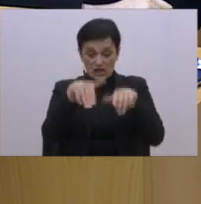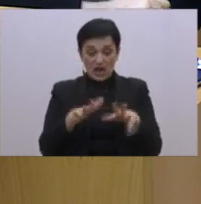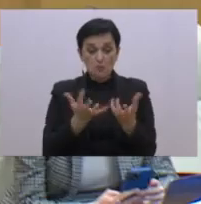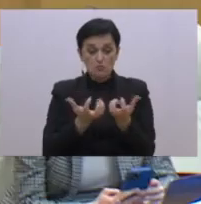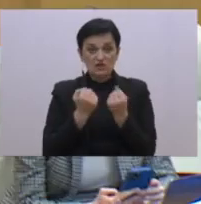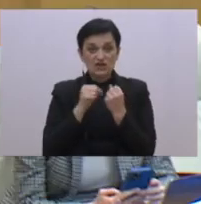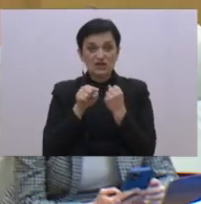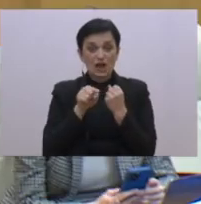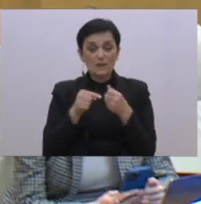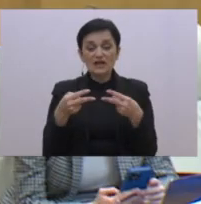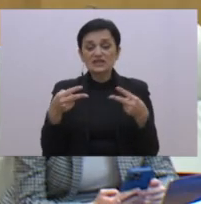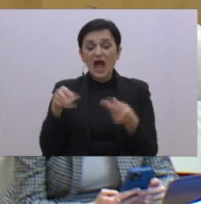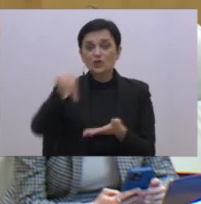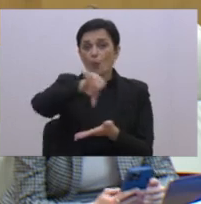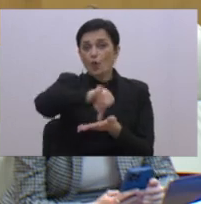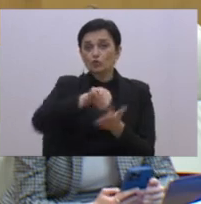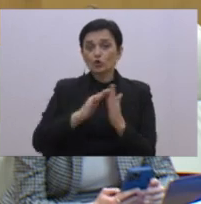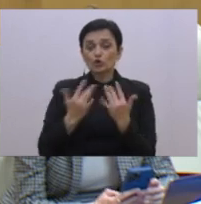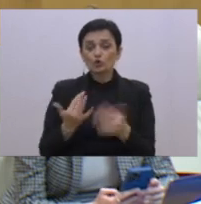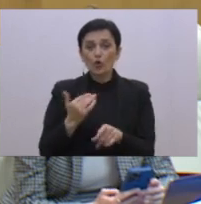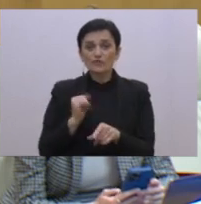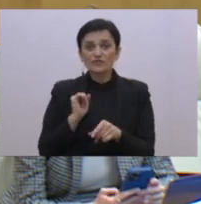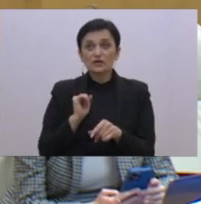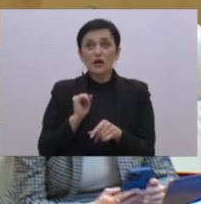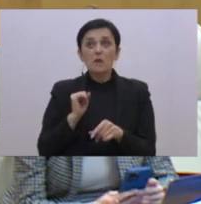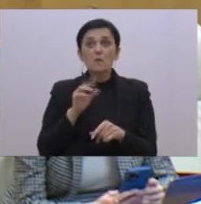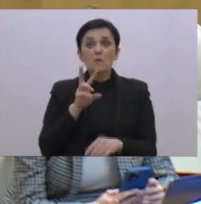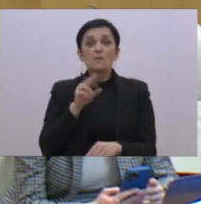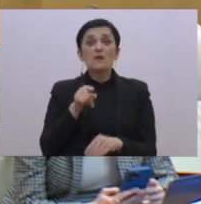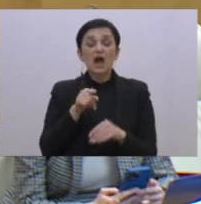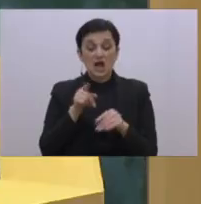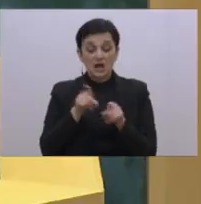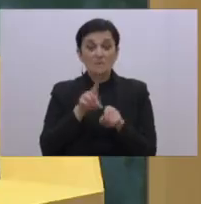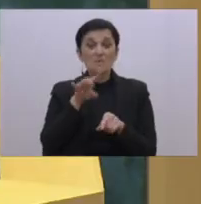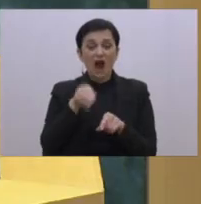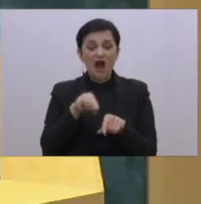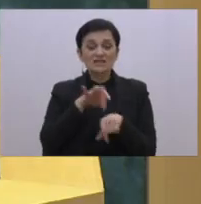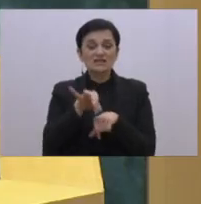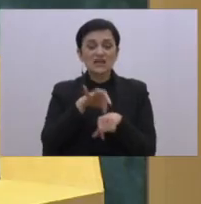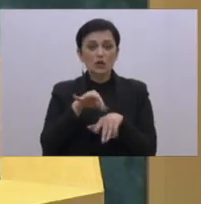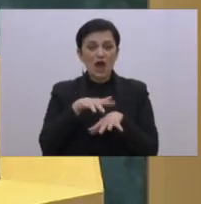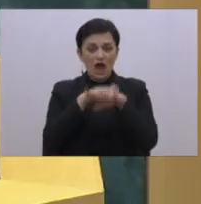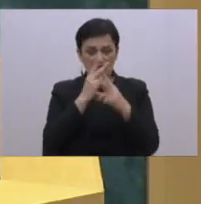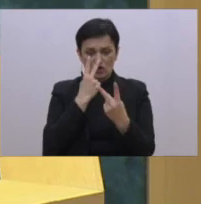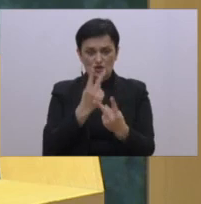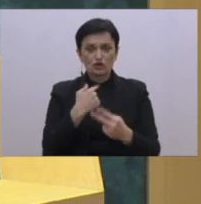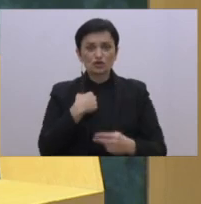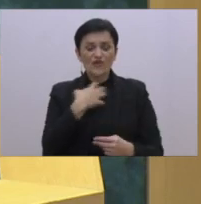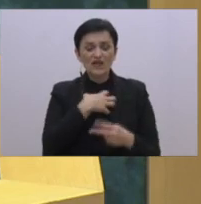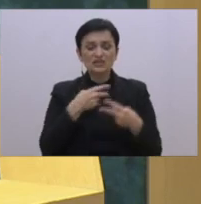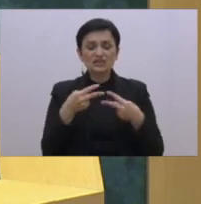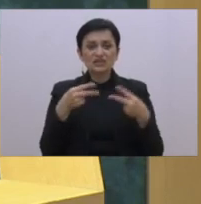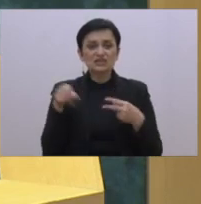მიღებაში თანამონაწილეობას ითხოვს. მარტის ძალადობრივმა აქციებმა დაგვანახა, რომ ჩვენ სტრატეგიულ